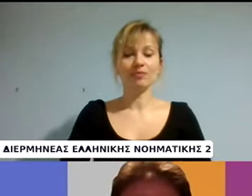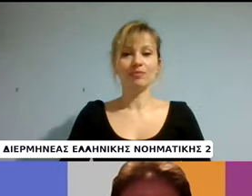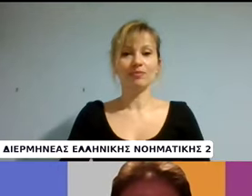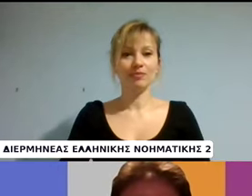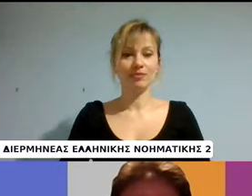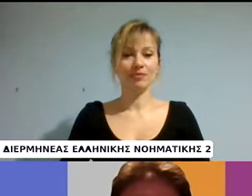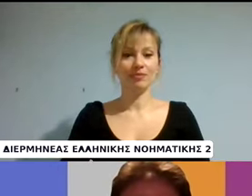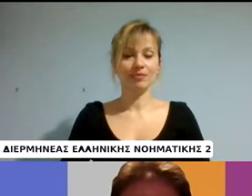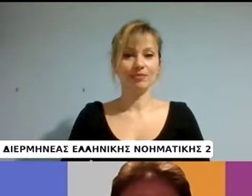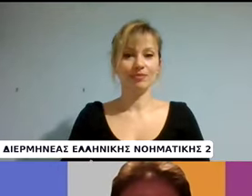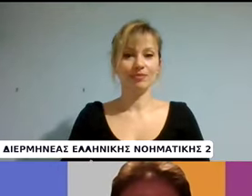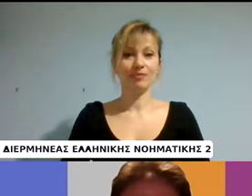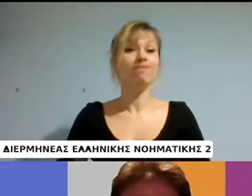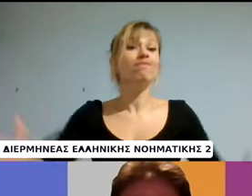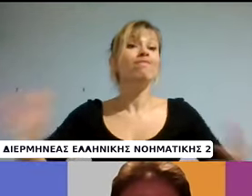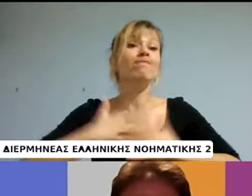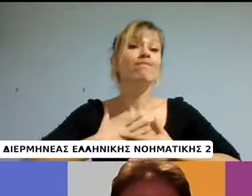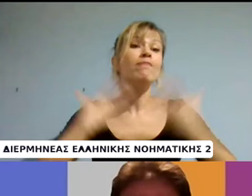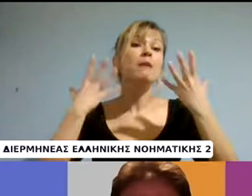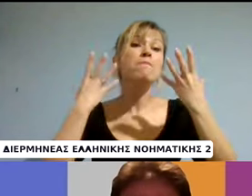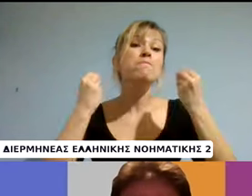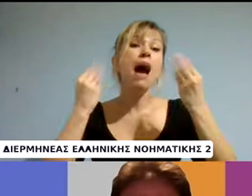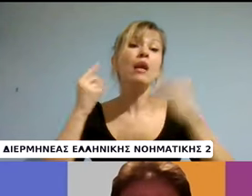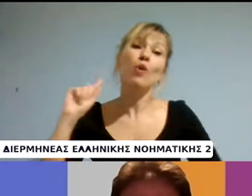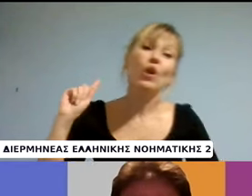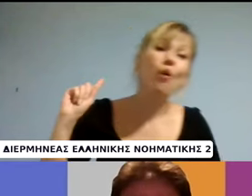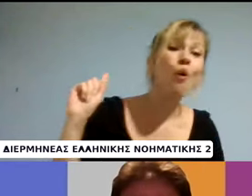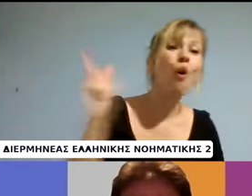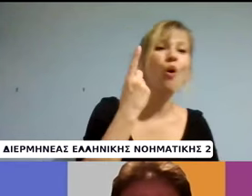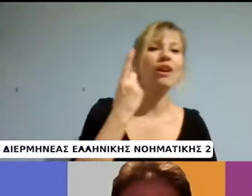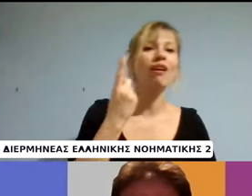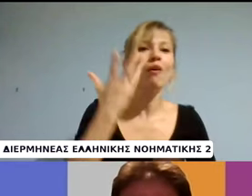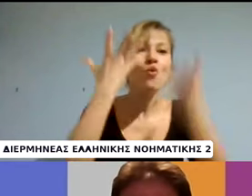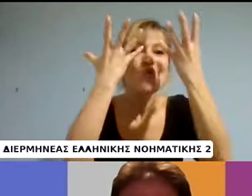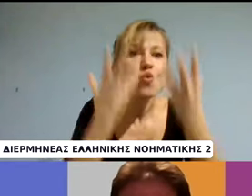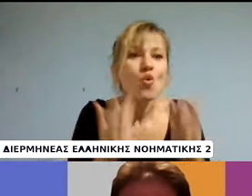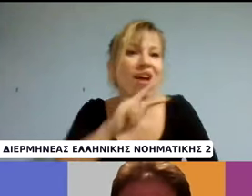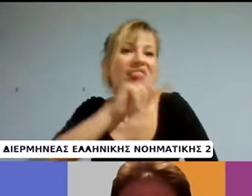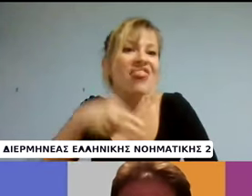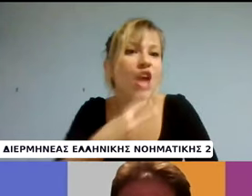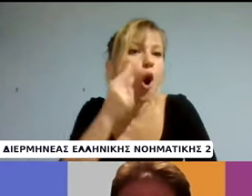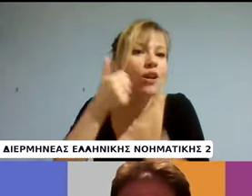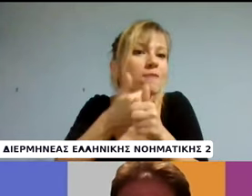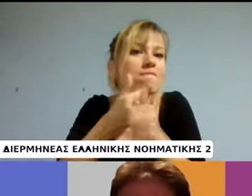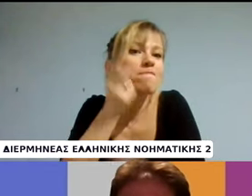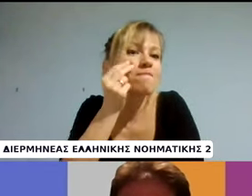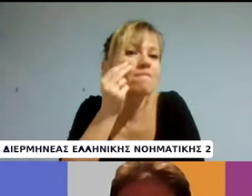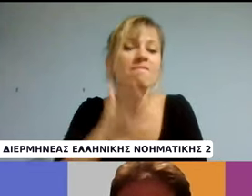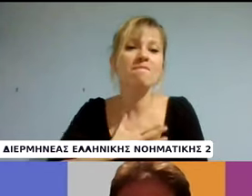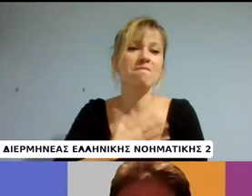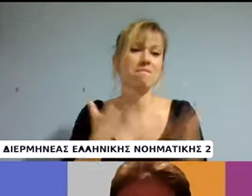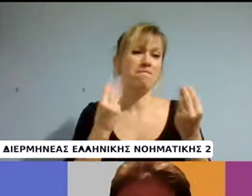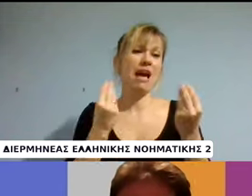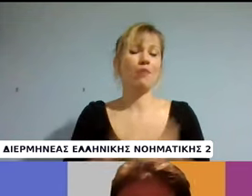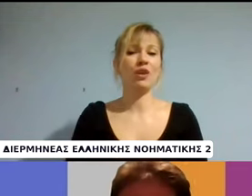Λοιπόν, να σας ευχαριστήσουμε που μείνατε μαζί μας 2 ώρες, όλους και όλες.